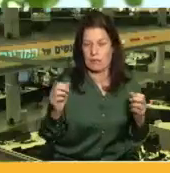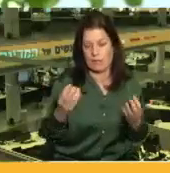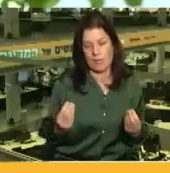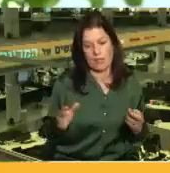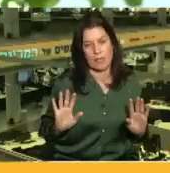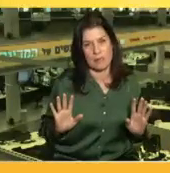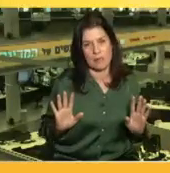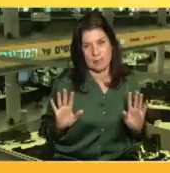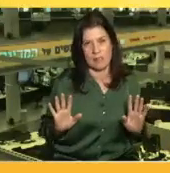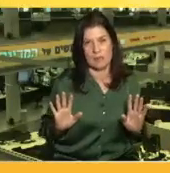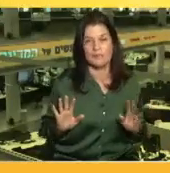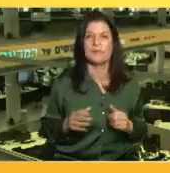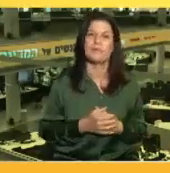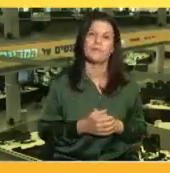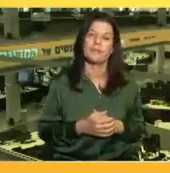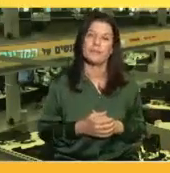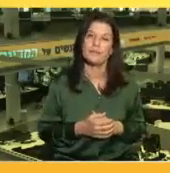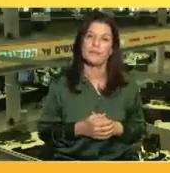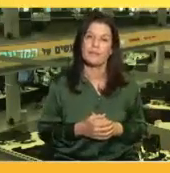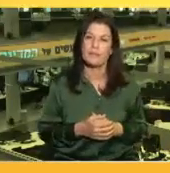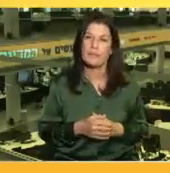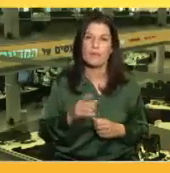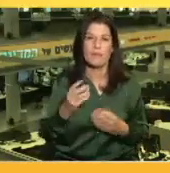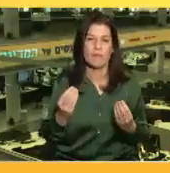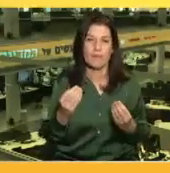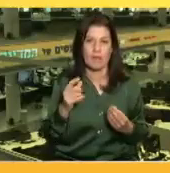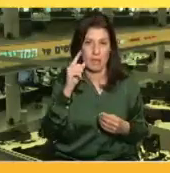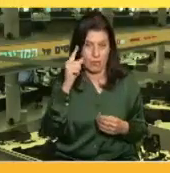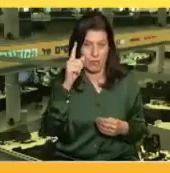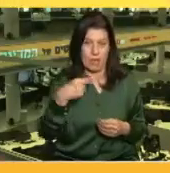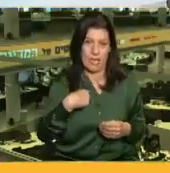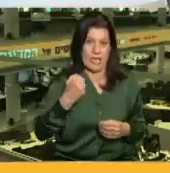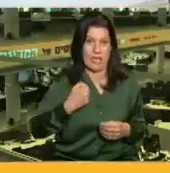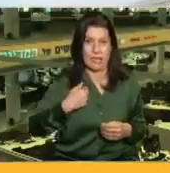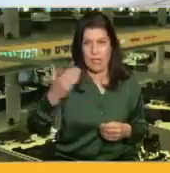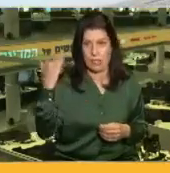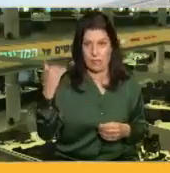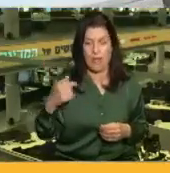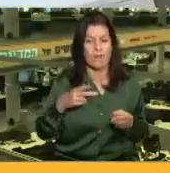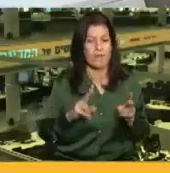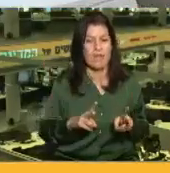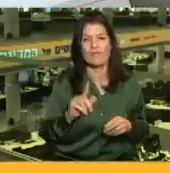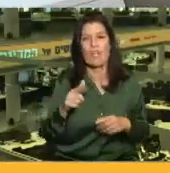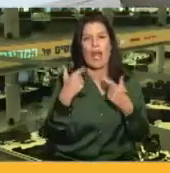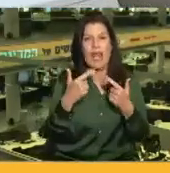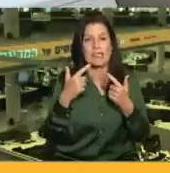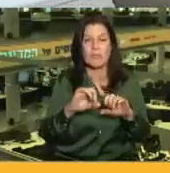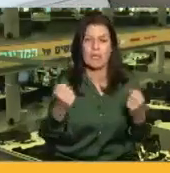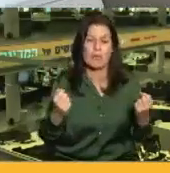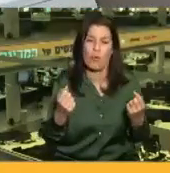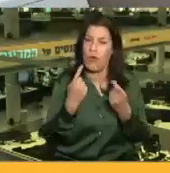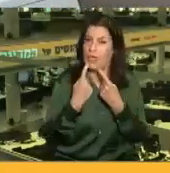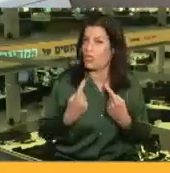אנחנו פה מול קיר הלכתי לכאורה. אני אגב, בתור נטיאלה שעבר יכולה להגיד לכם שאפשר לפרש את ההלכה הזאת איך שרוצים. אבל בואי